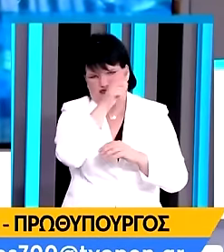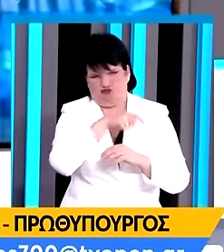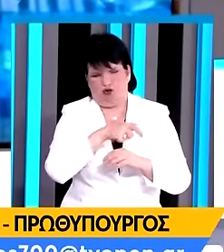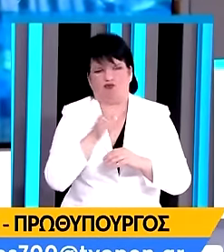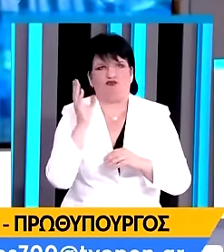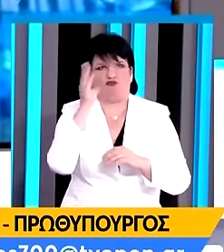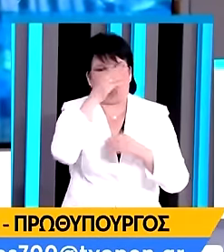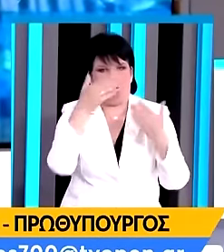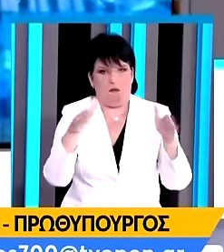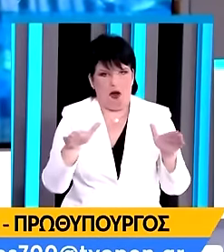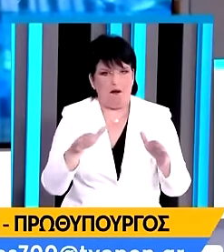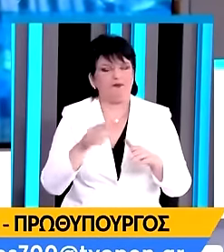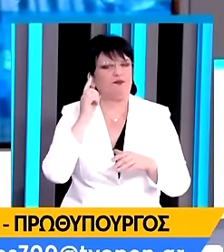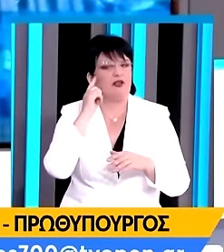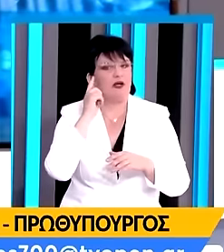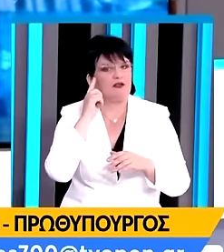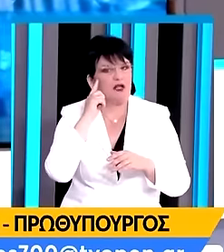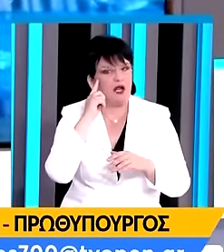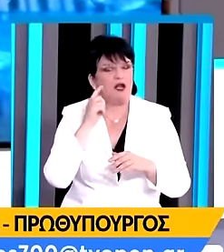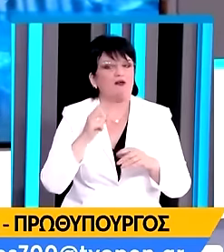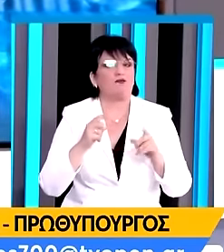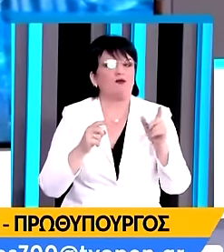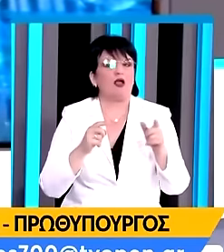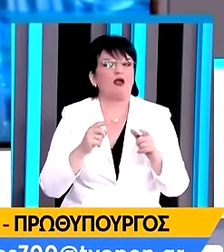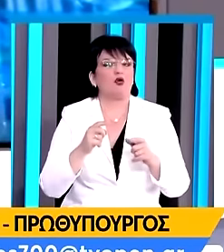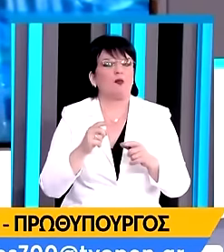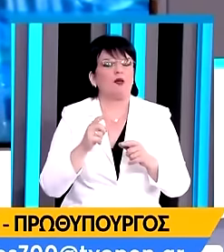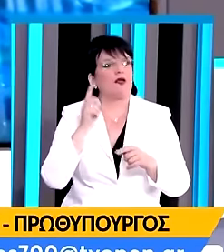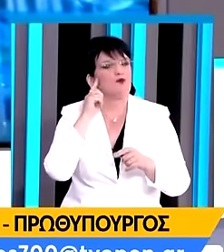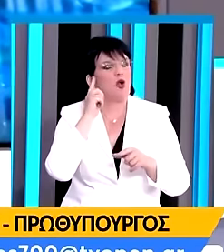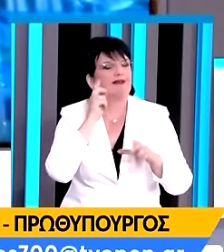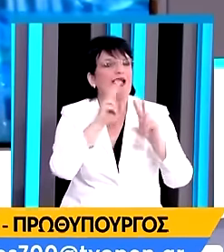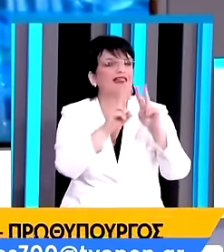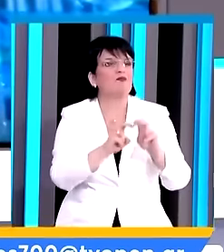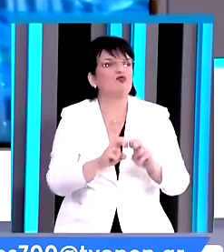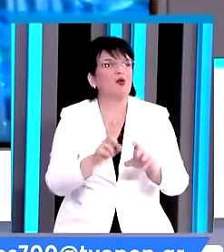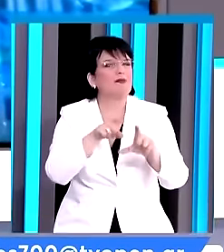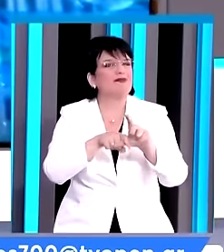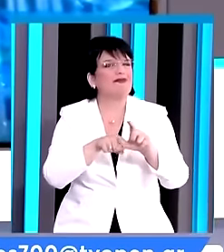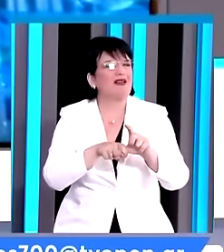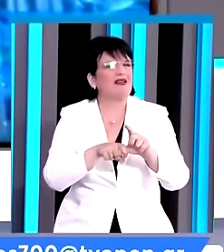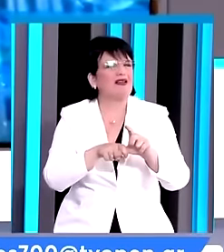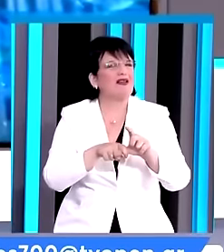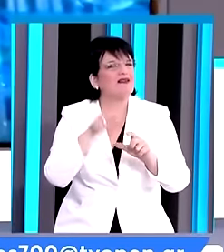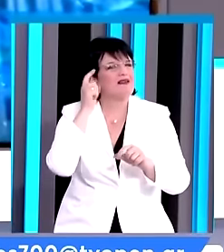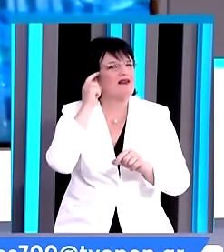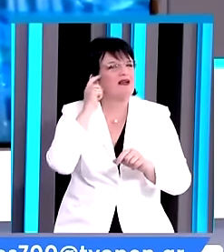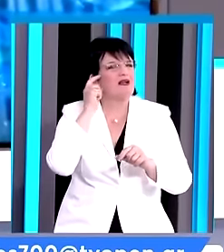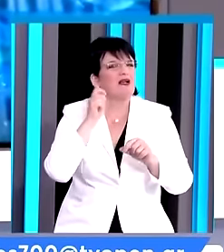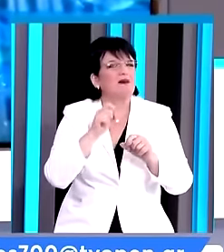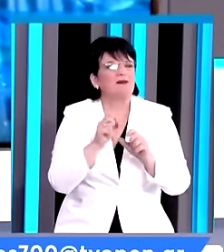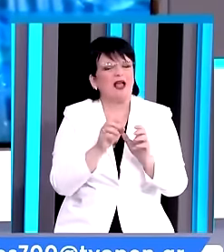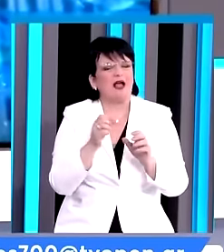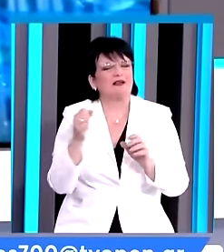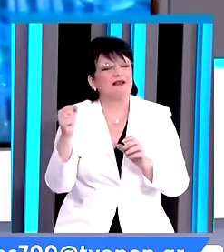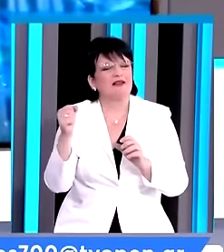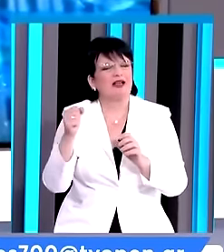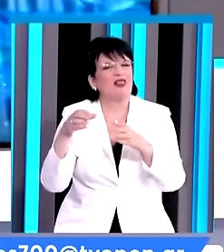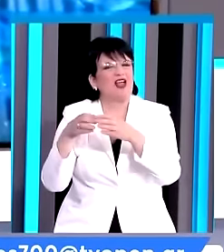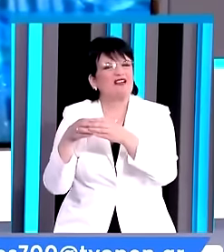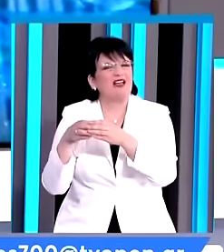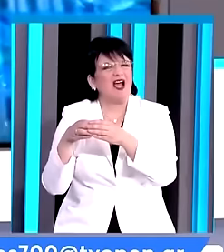χθες. Καταλαβαίνω πολύ καλά και αυτό που εισπράττουμε και από τις εταιρείες δημοσκοπήσεων ότι έχετε διαρροές προς τα δεξιά.